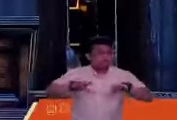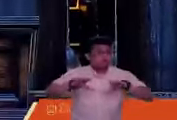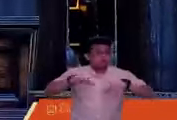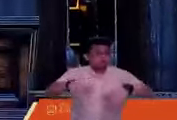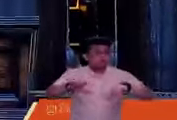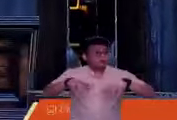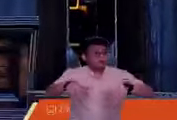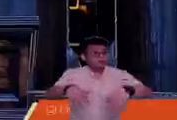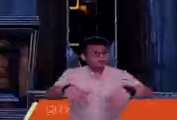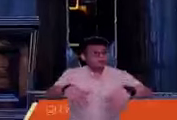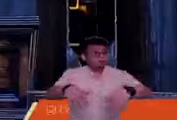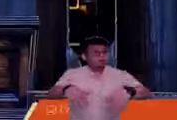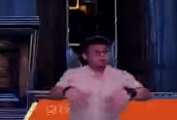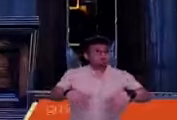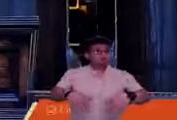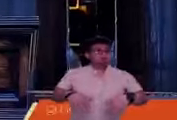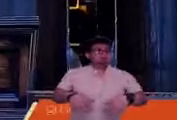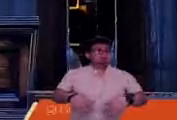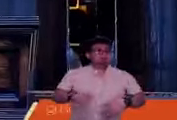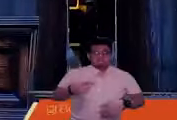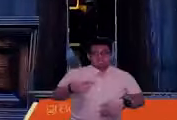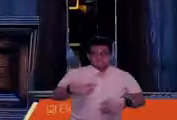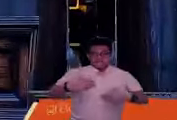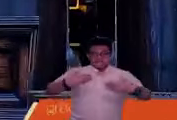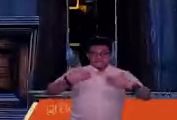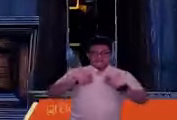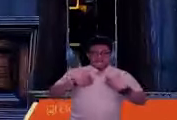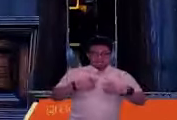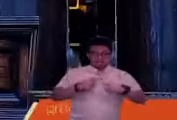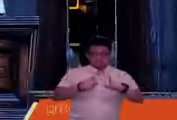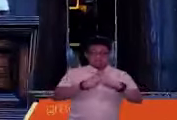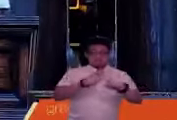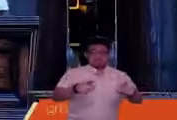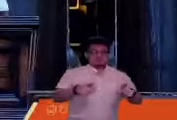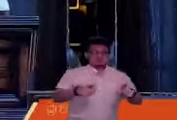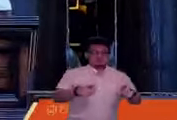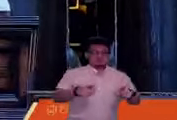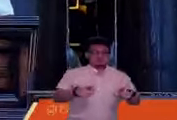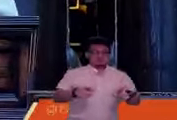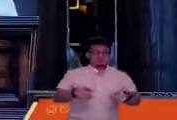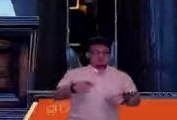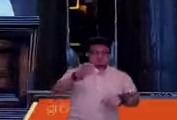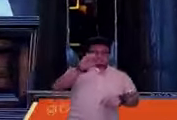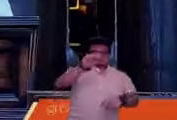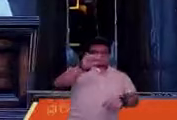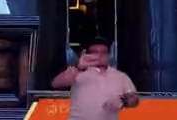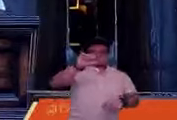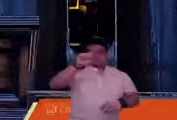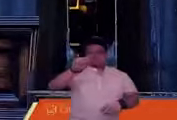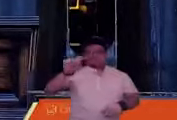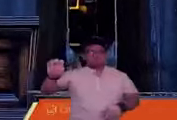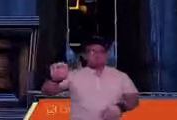kung ikaw masakiton, usahay ang masakiton, maupay mabuhi kontra sa mga kanang maayog